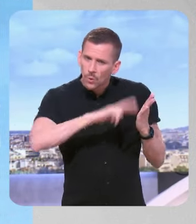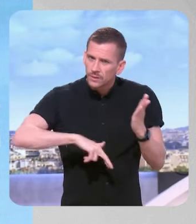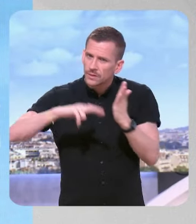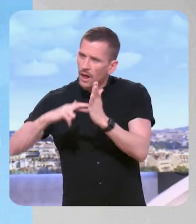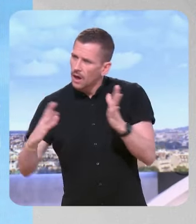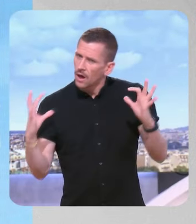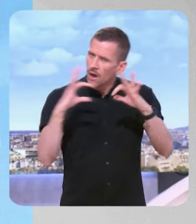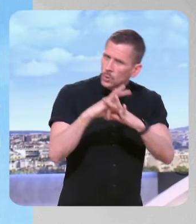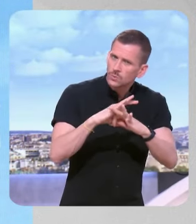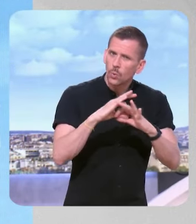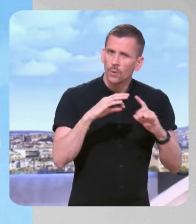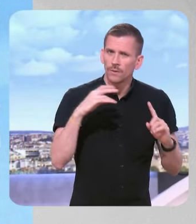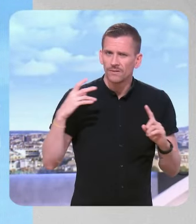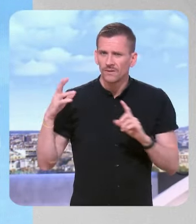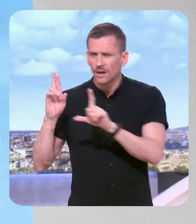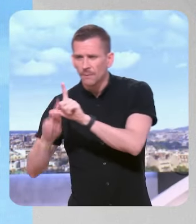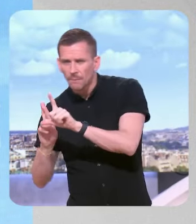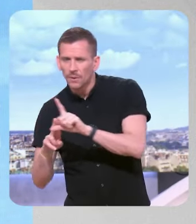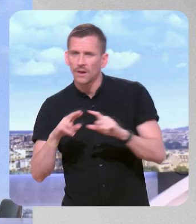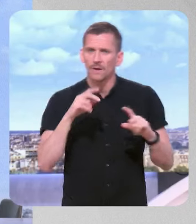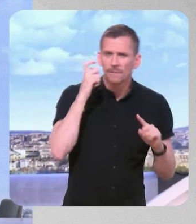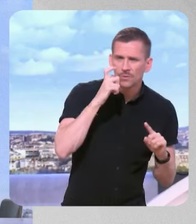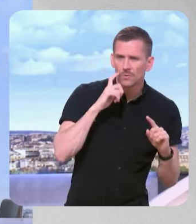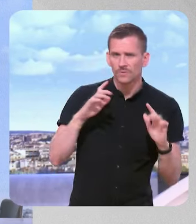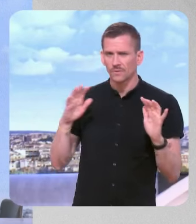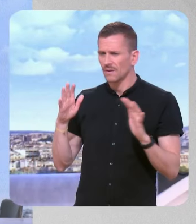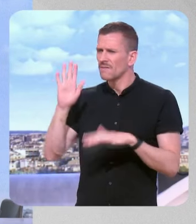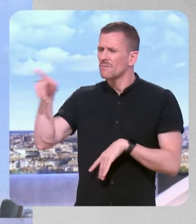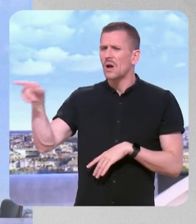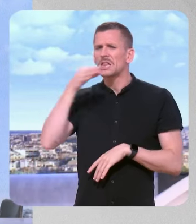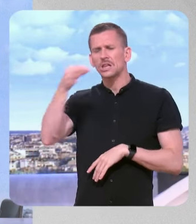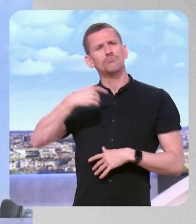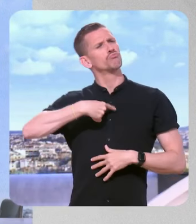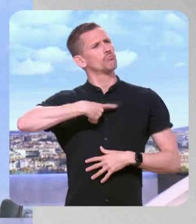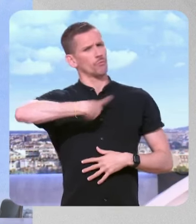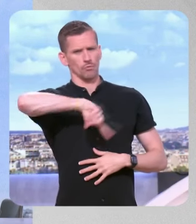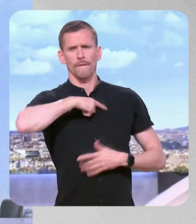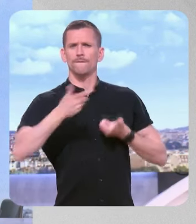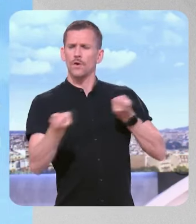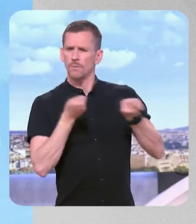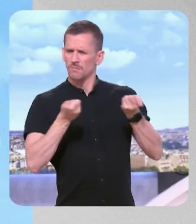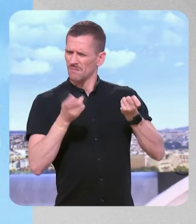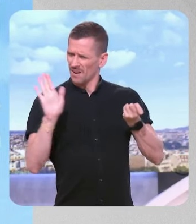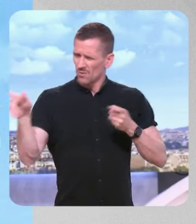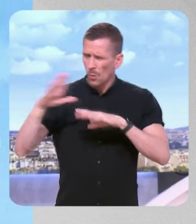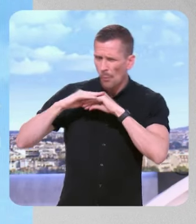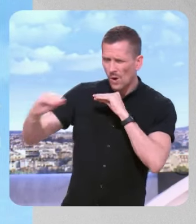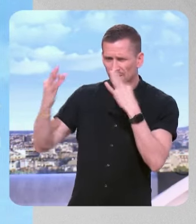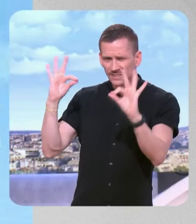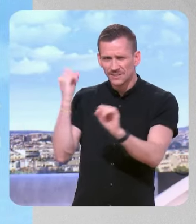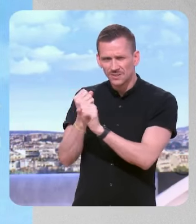je je je comprends pas comment on peut rentrer dans un gouvernement sans défendre des convictions et des idées et et changer ce pays et et on en a bien